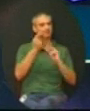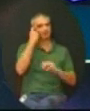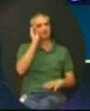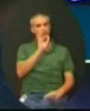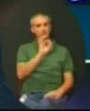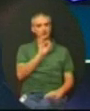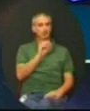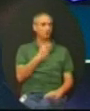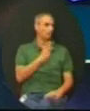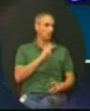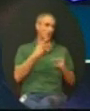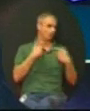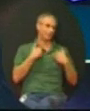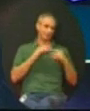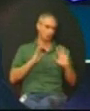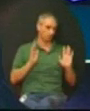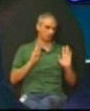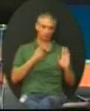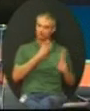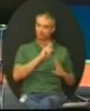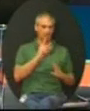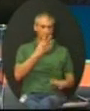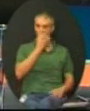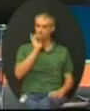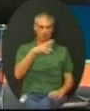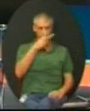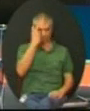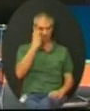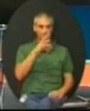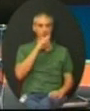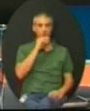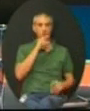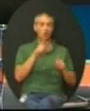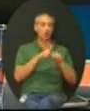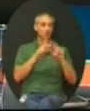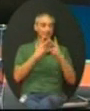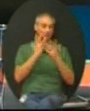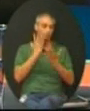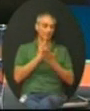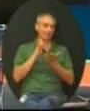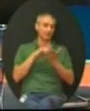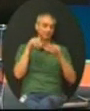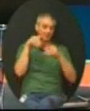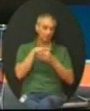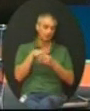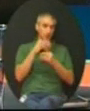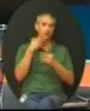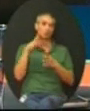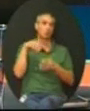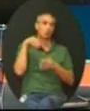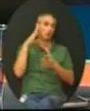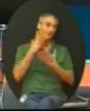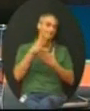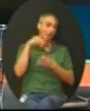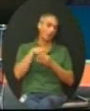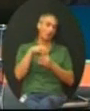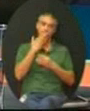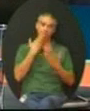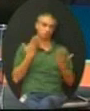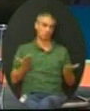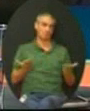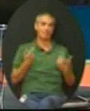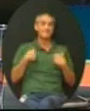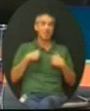שלך. אני אומר, אל תפחיד אותנו, לא מדובר פה ב-400 אלף ערבים, מדובר באותו ציבור שנמצא היום בירושלים, הוא חלק מירושלים,